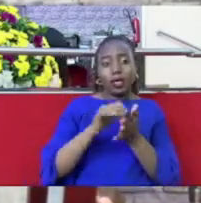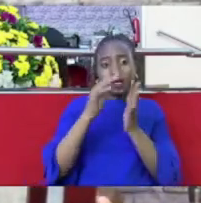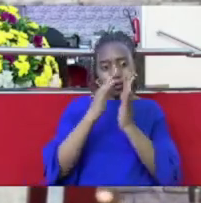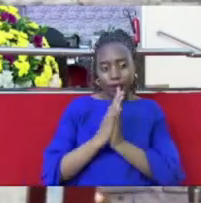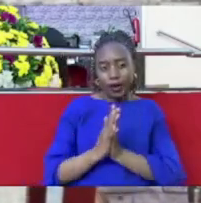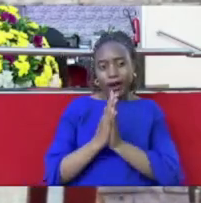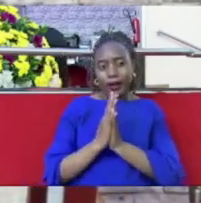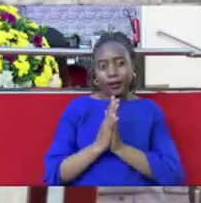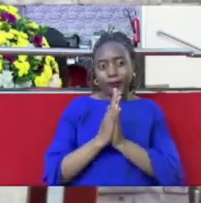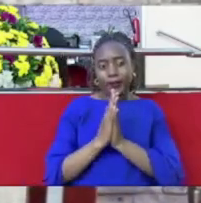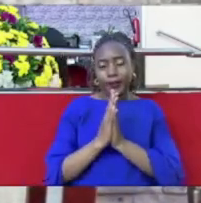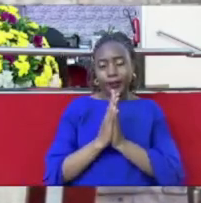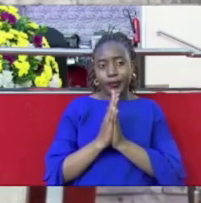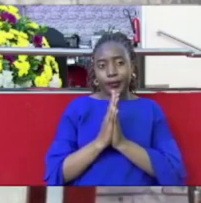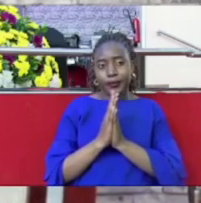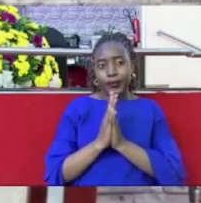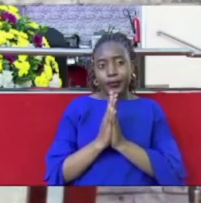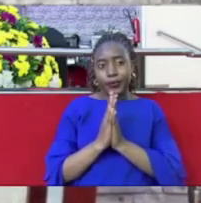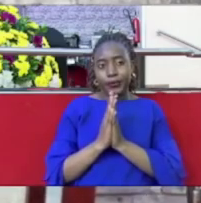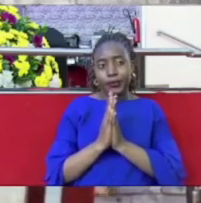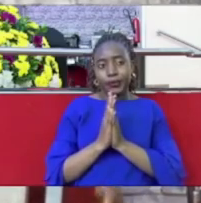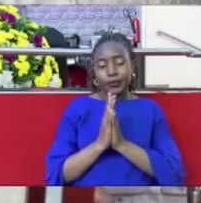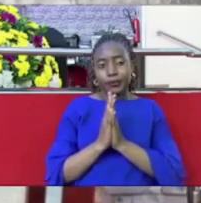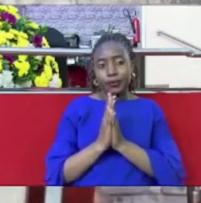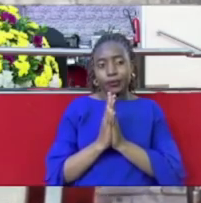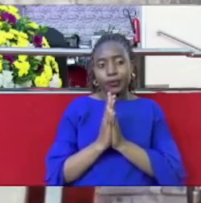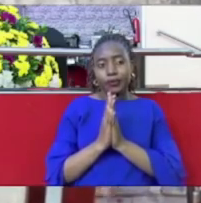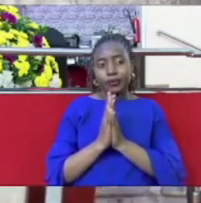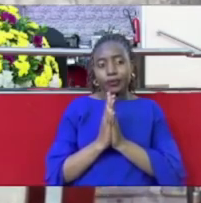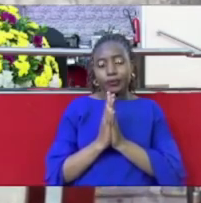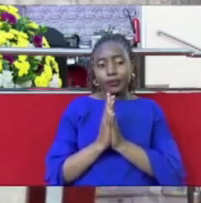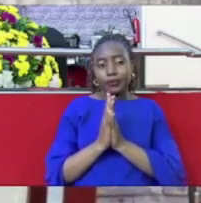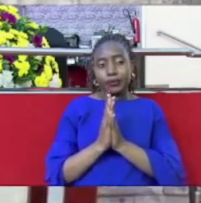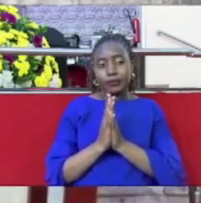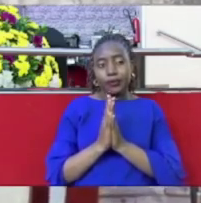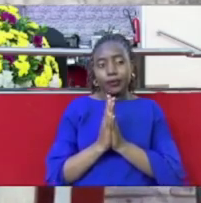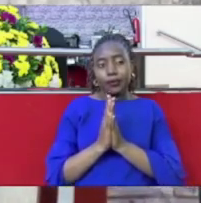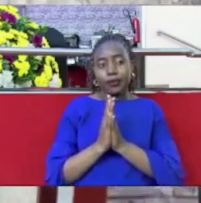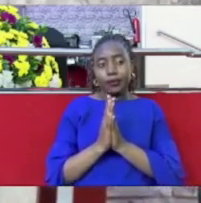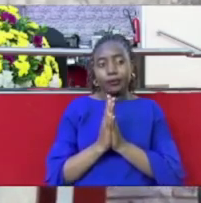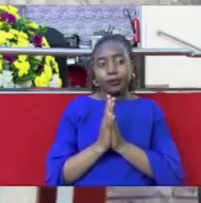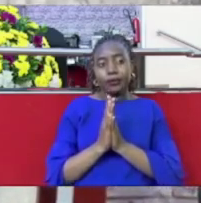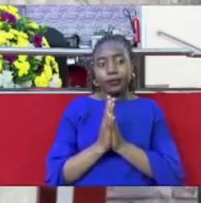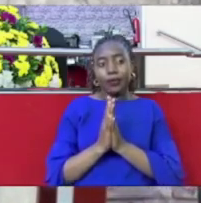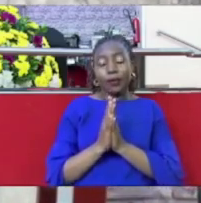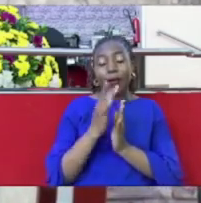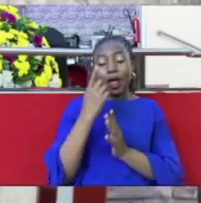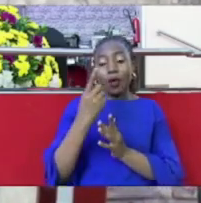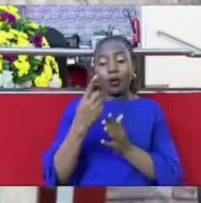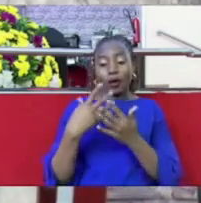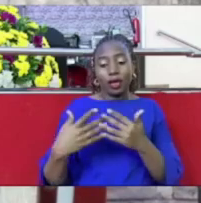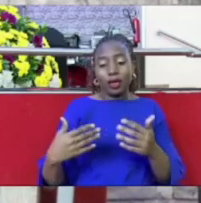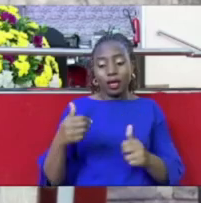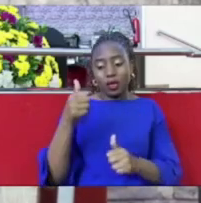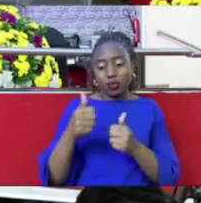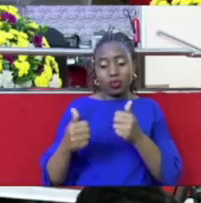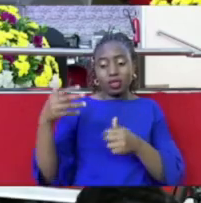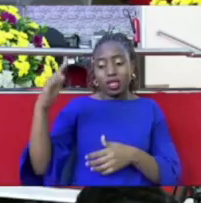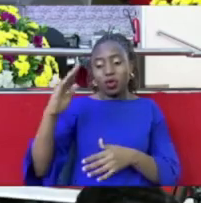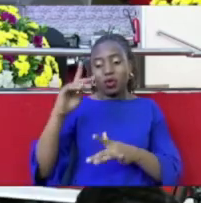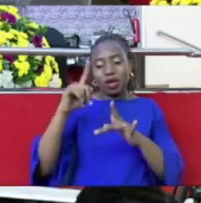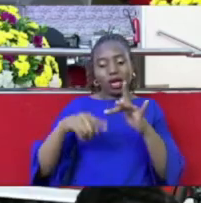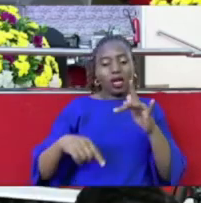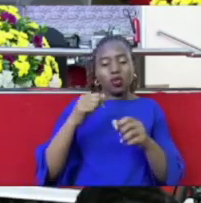maombi kama hayo kwa sababu ni kama manukato mazuri. There is one thing that God cannot do. Bana jambo moja ambalo Mungu hawezi